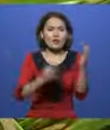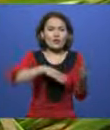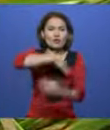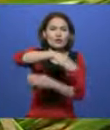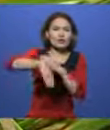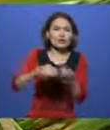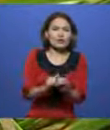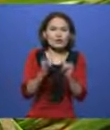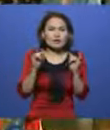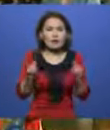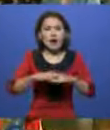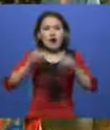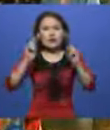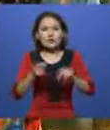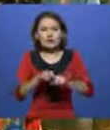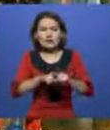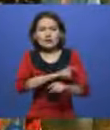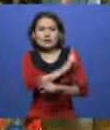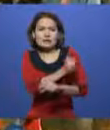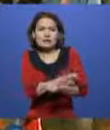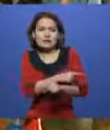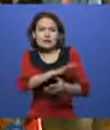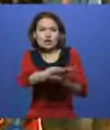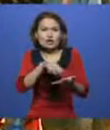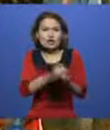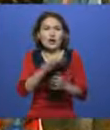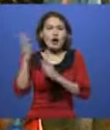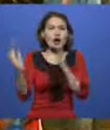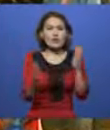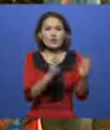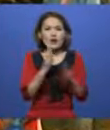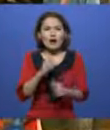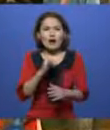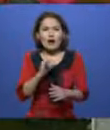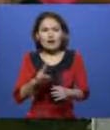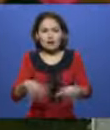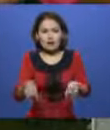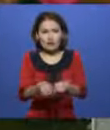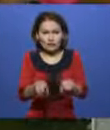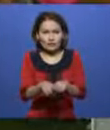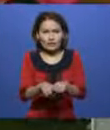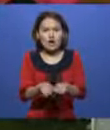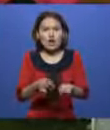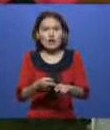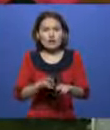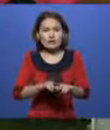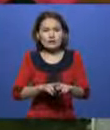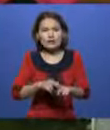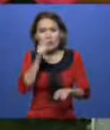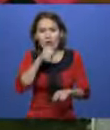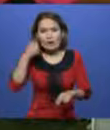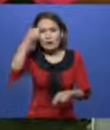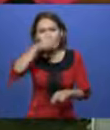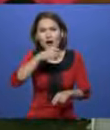деген мағынаны білдіреді. Мамандар бұл жойқын дауыл күштілігі жағынан былтырғы Хайян тайфунынан кем түспейді дейді. Естеріңізге салақ, өткен жылы